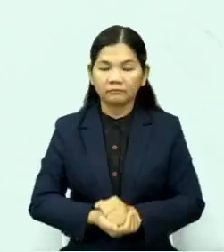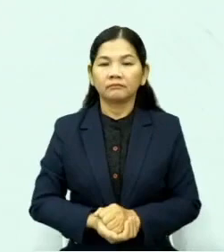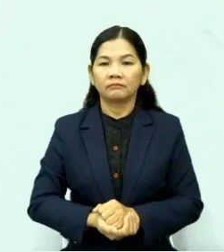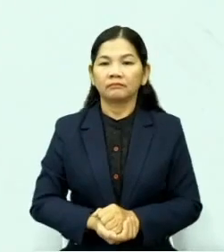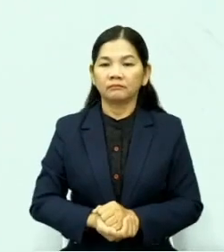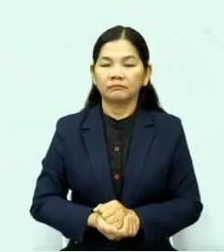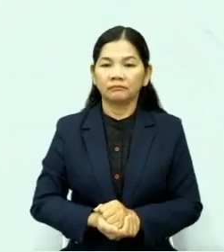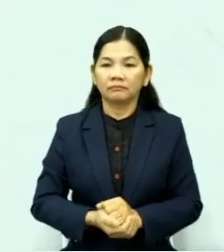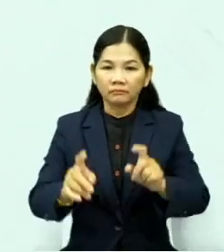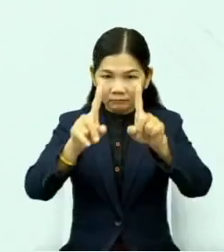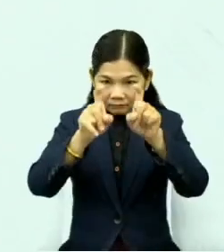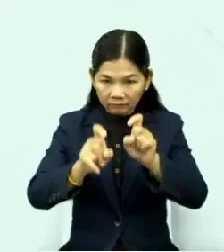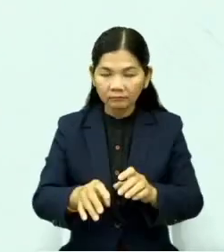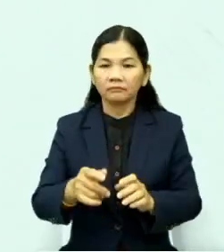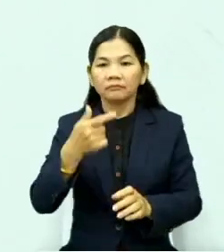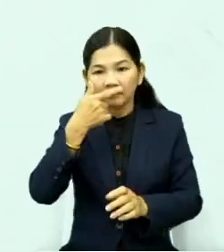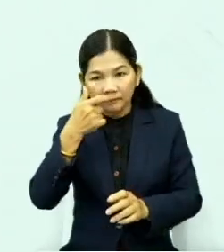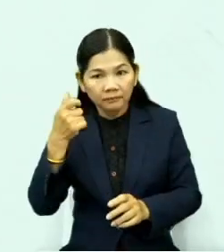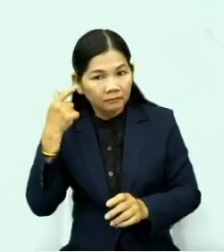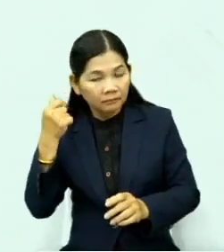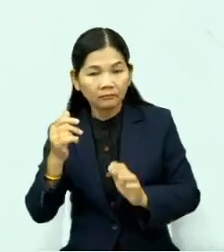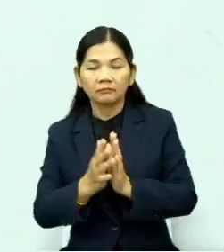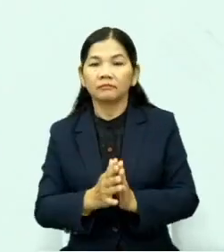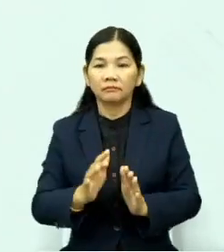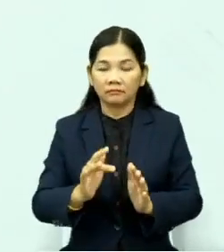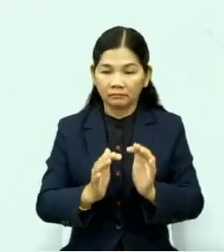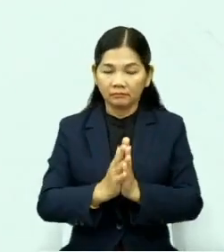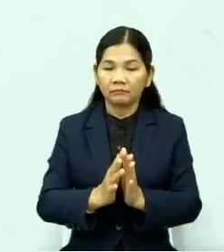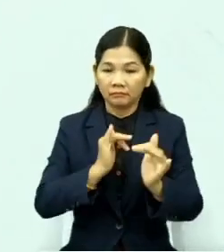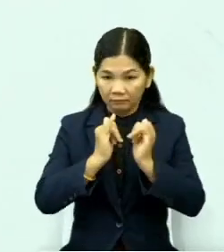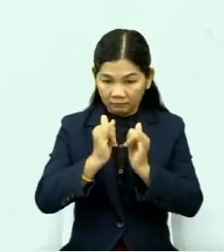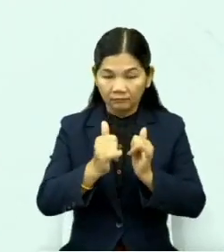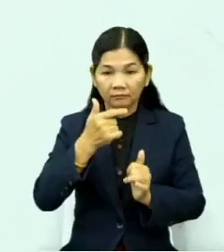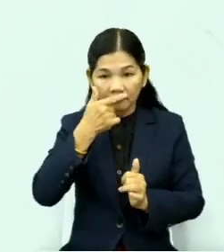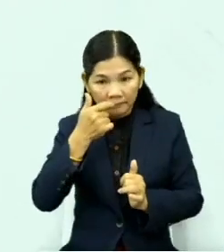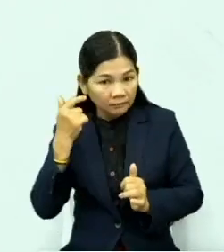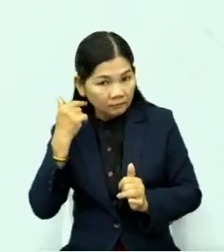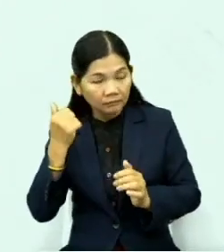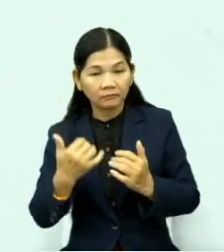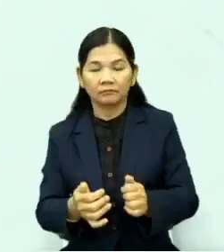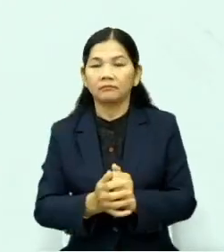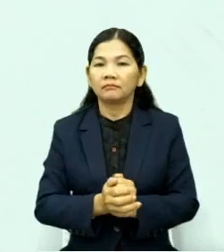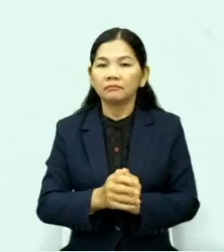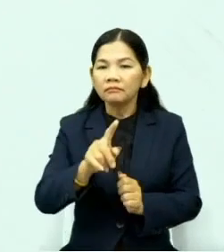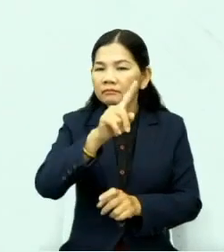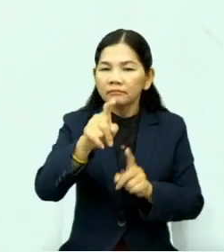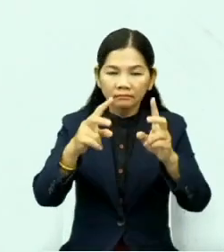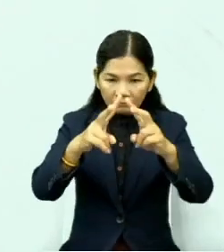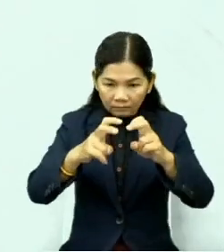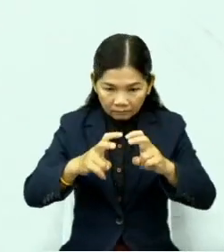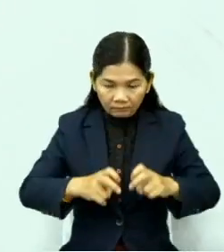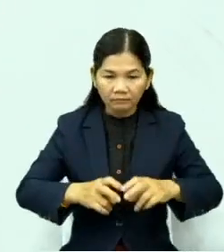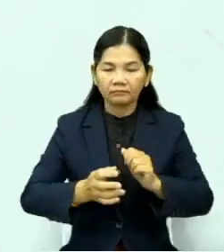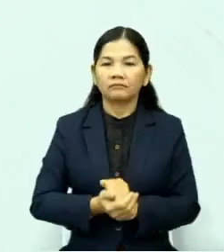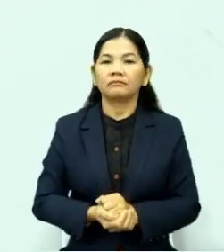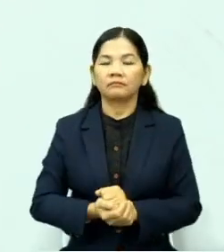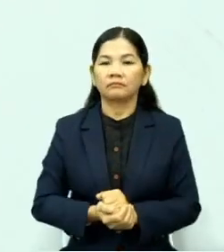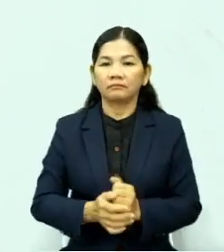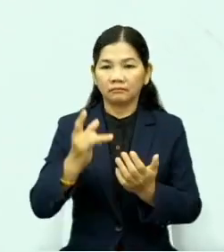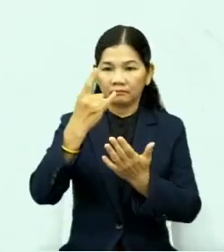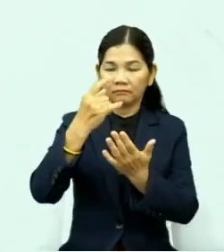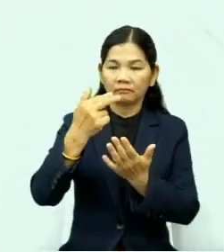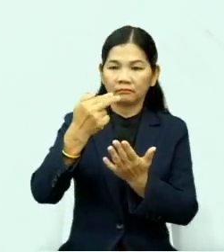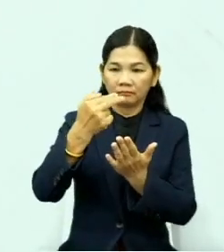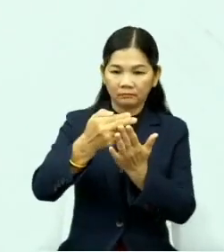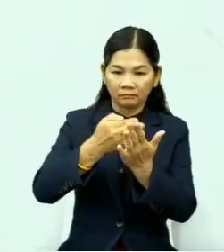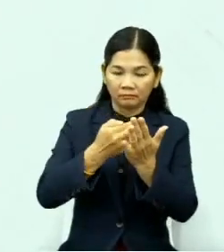ហើយកូនអាចសាកសួរឪពុកម្ដាយរបស់កូនបងប្អូនជីដូនជីតារបស់កូនបានហើយកូនអាចស្រាវជ្រាវមើលនៅក្នុងចាបទានុ